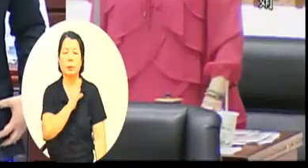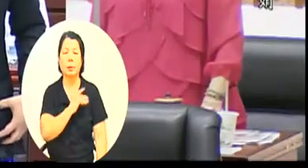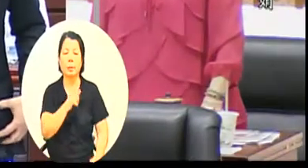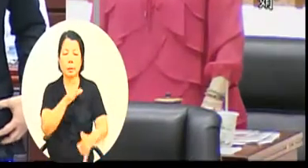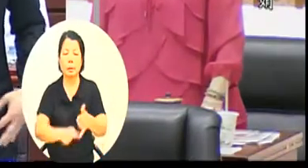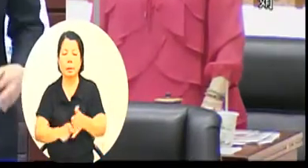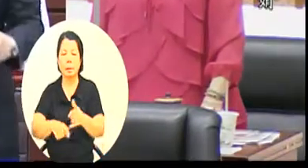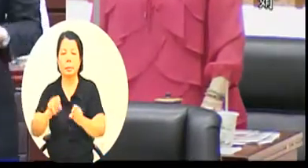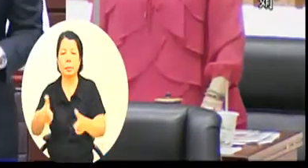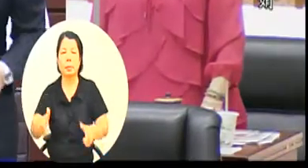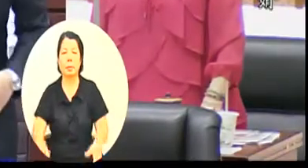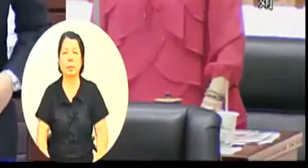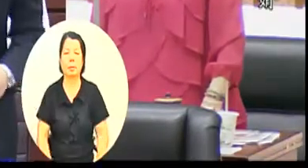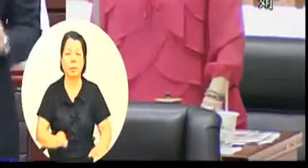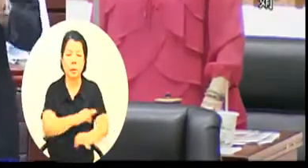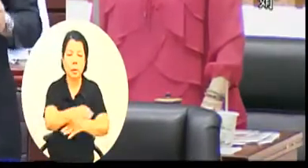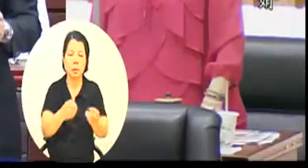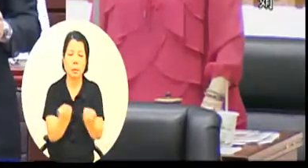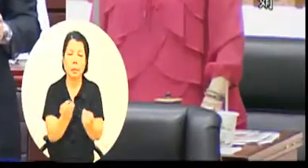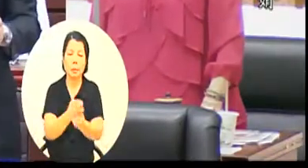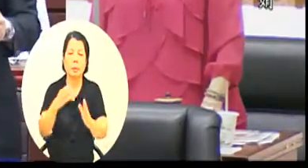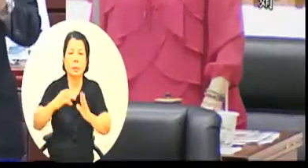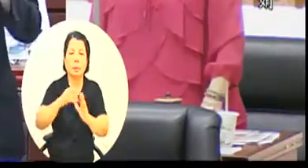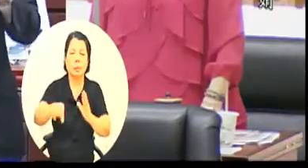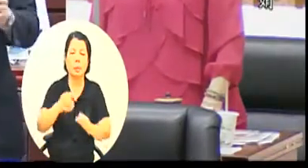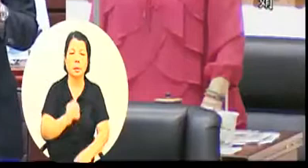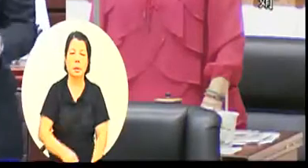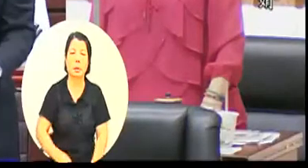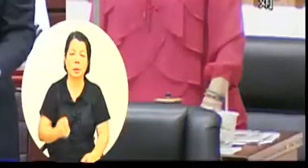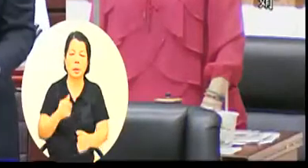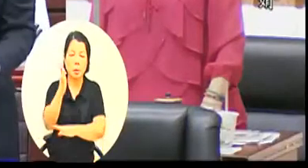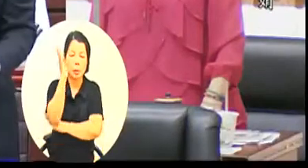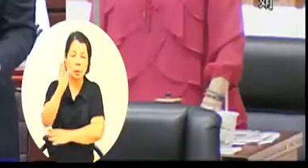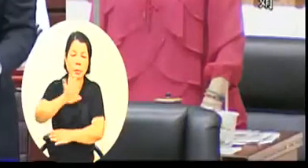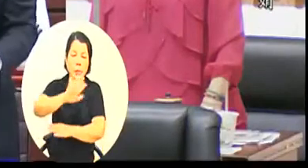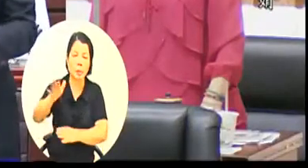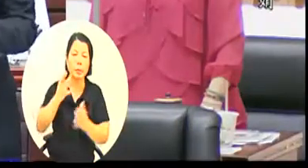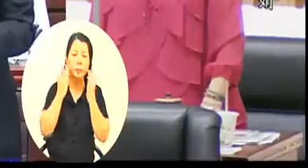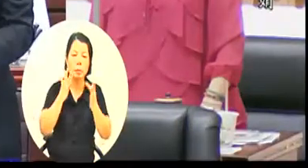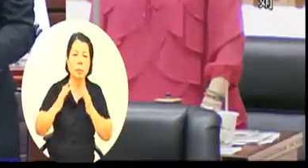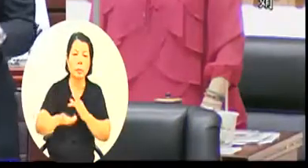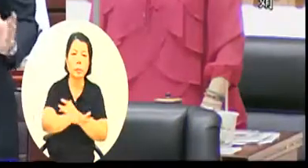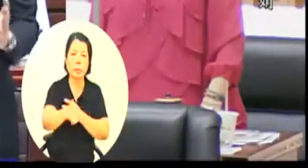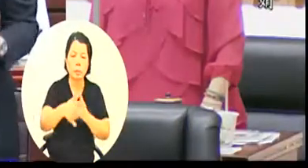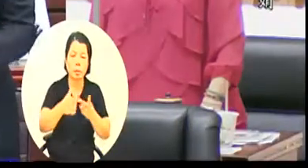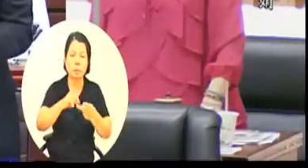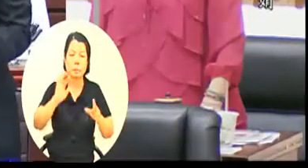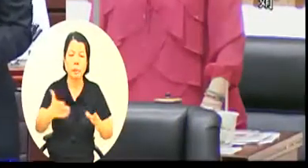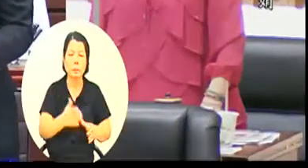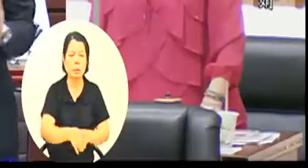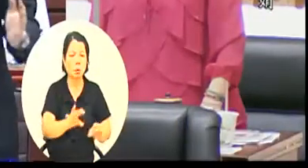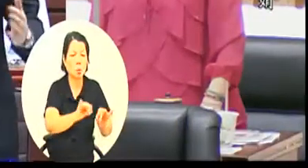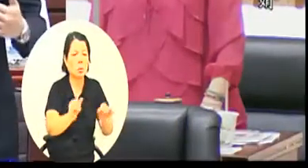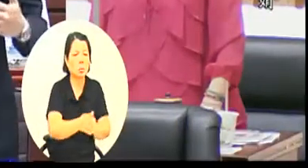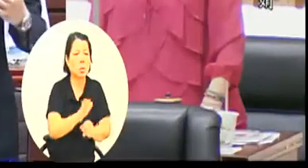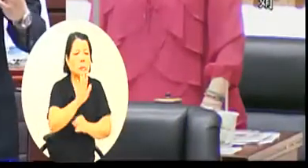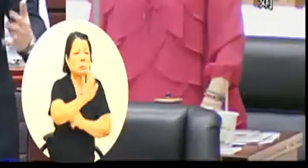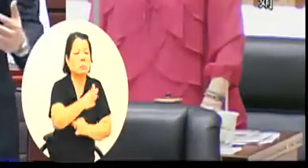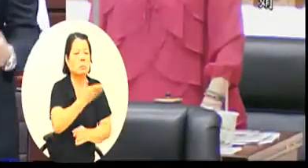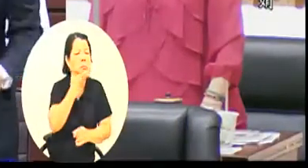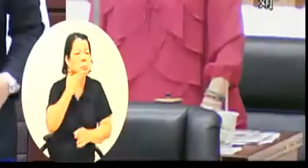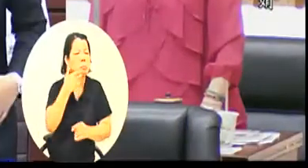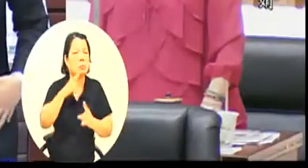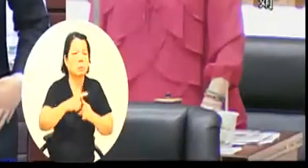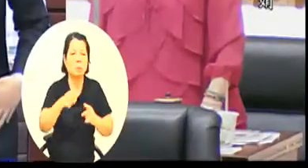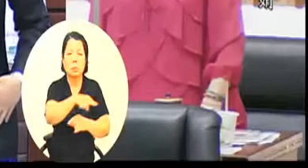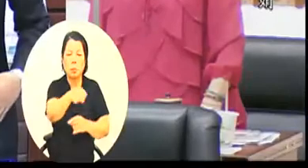细节可能金发局比较知道。但是就我所知，它是公有市场没错，但是它土地是私人的。那当然，每个市场退场有退场的原因，那个主管机关我们尊重他的